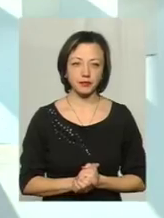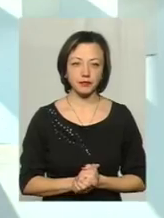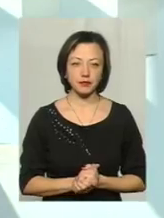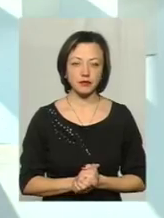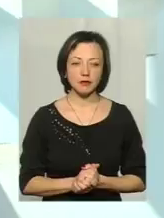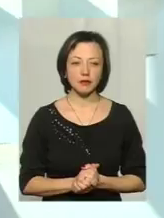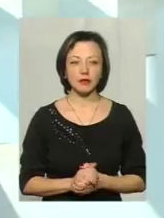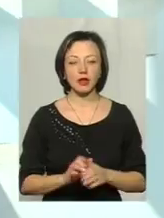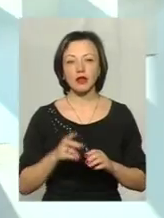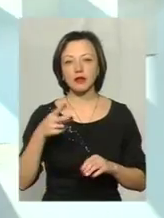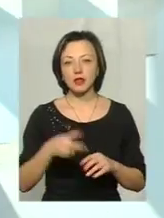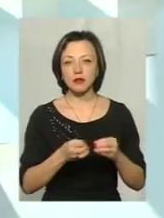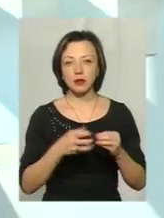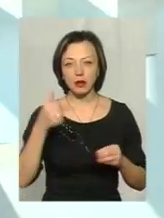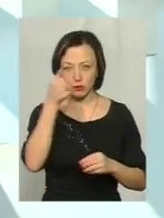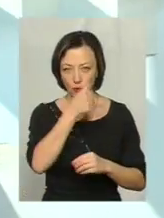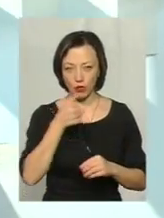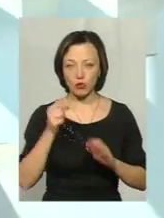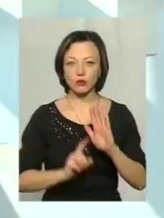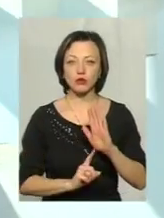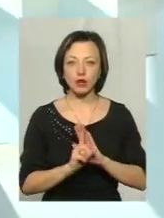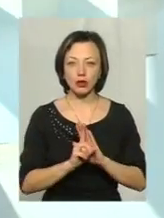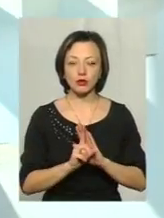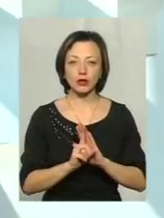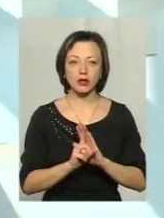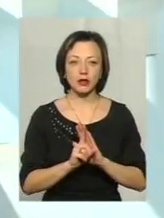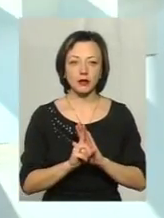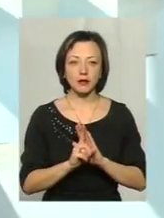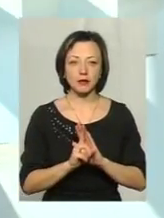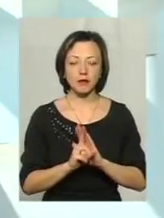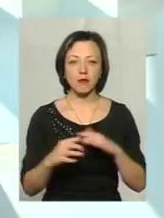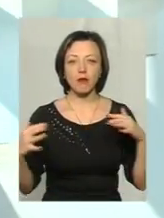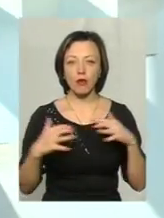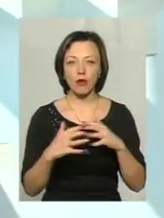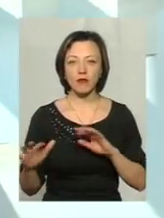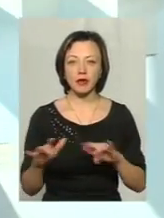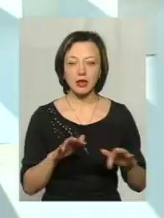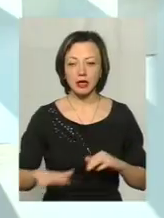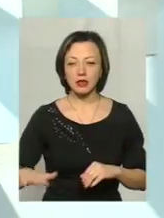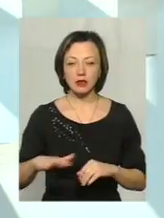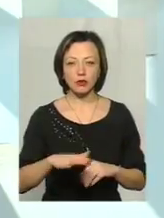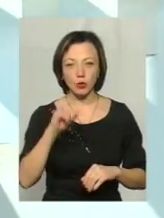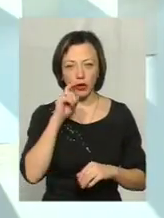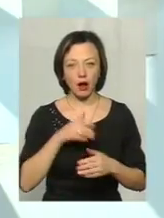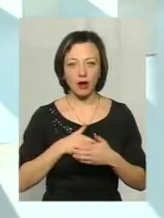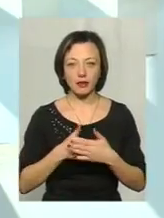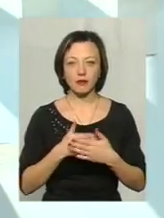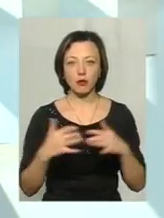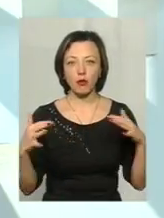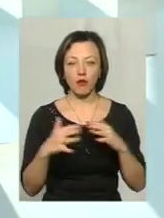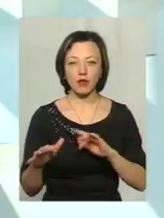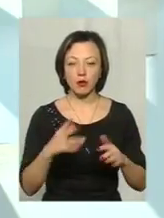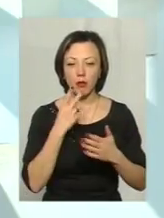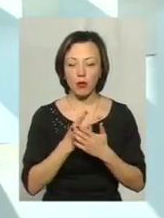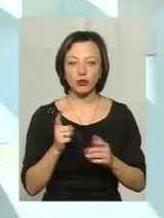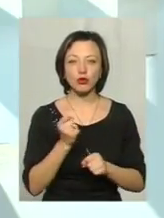Значить, з 15-го року, з початком, як уже зупинявся Дмитро Дмитрович, бойових дій, скажімо так, на території України, активних бойових дій, ми вже побачили,